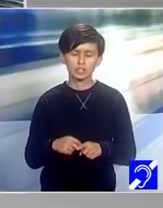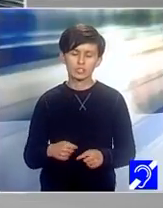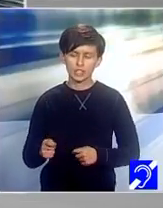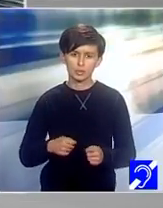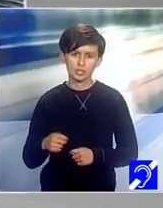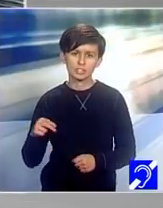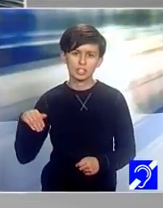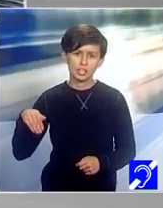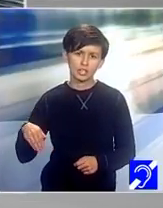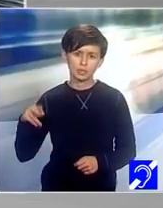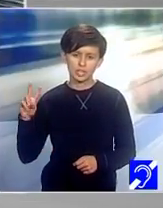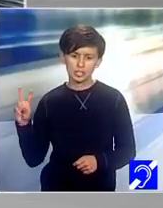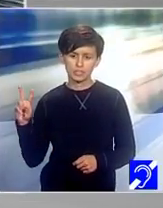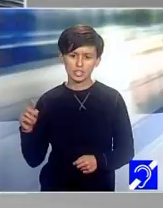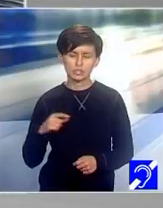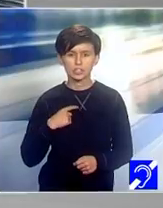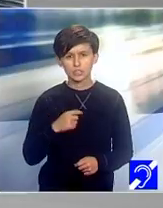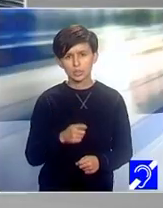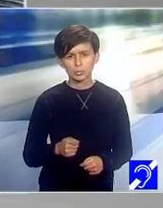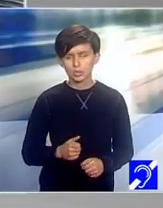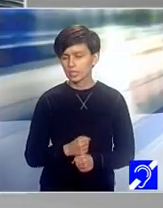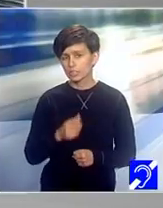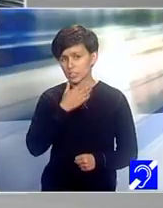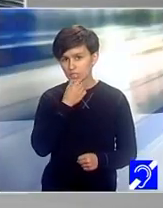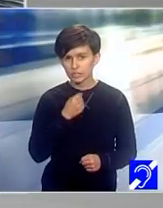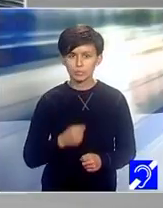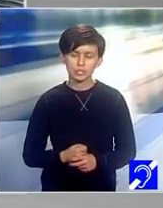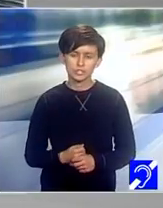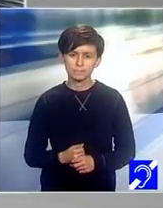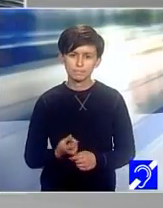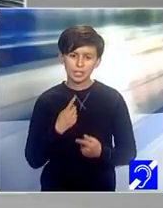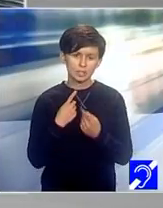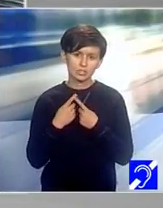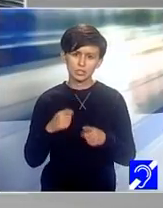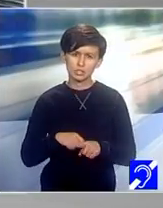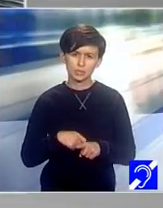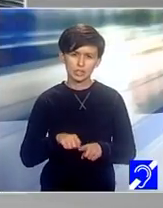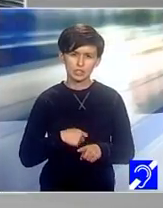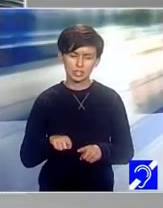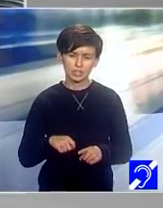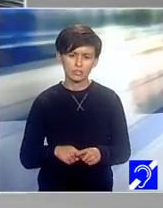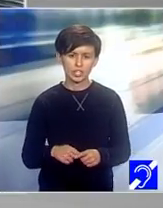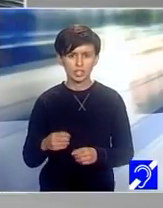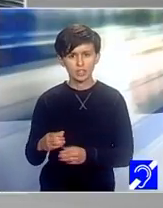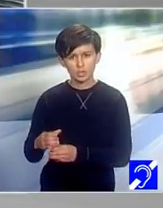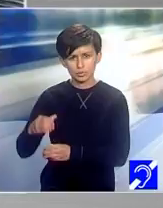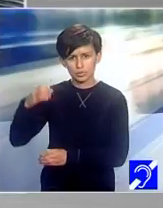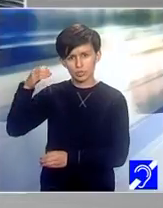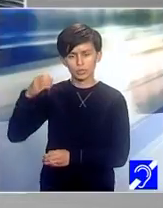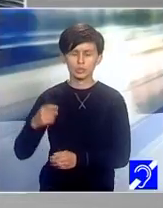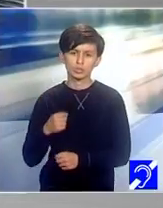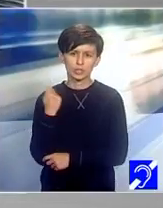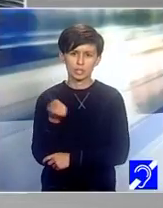avem un proiect foarte frumos. Discutăm de reabilitarea turnului pompierilor, unde există un concurs de idei. Discutăm de reabilitarea